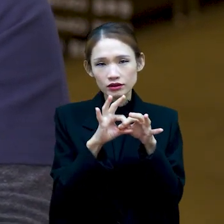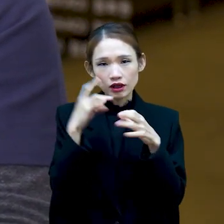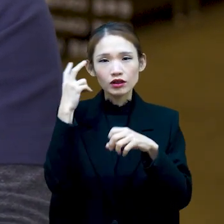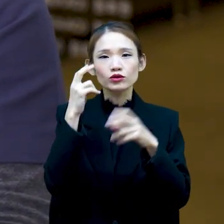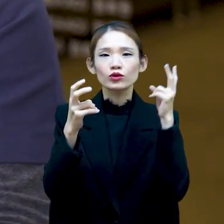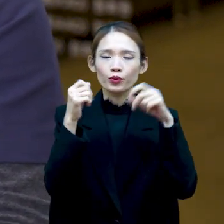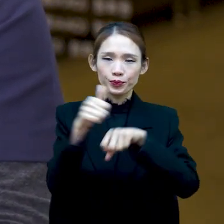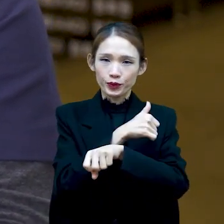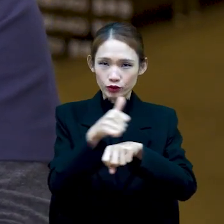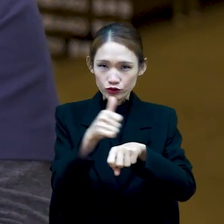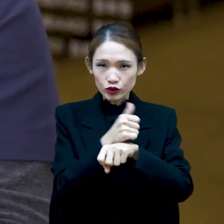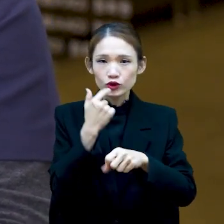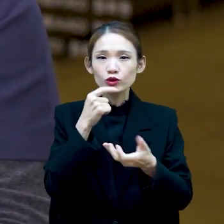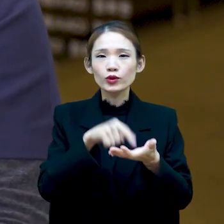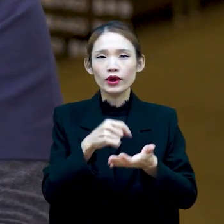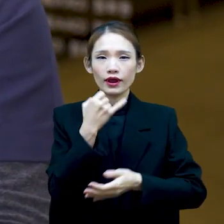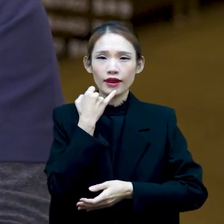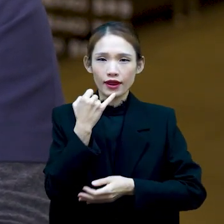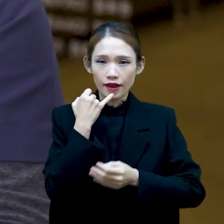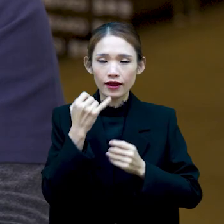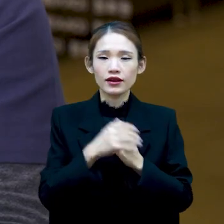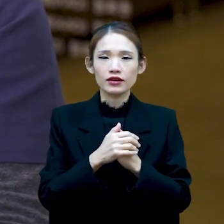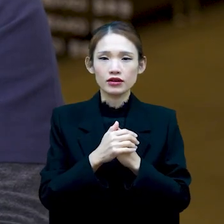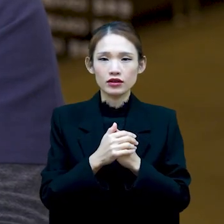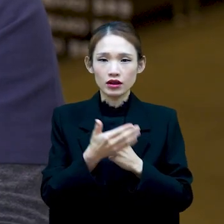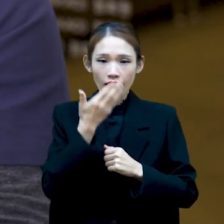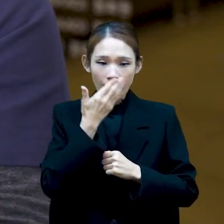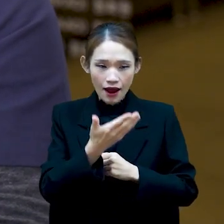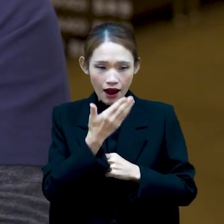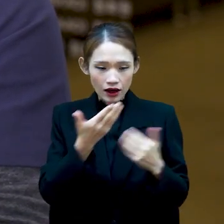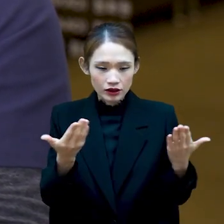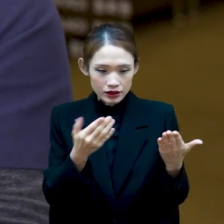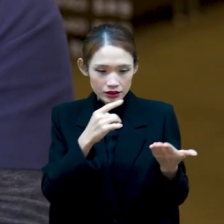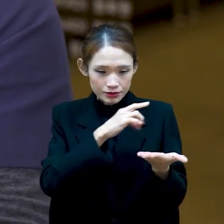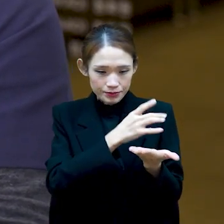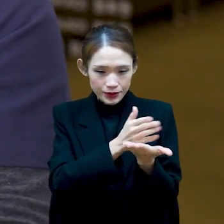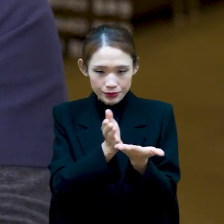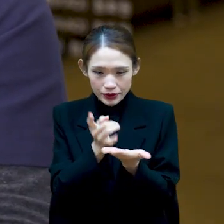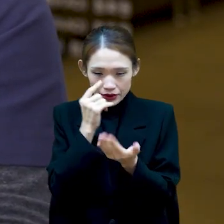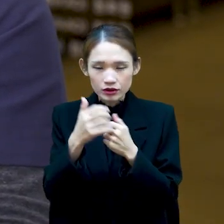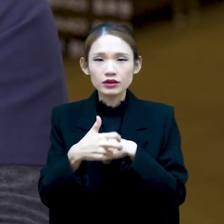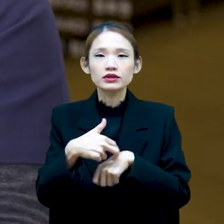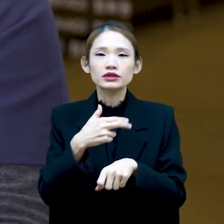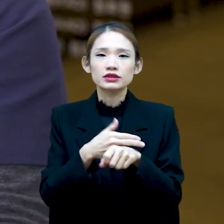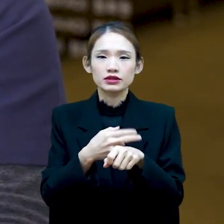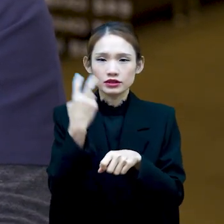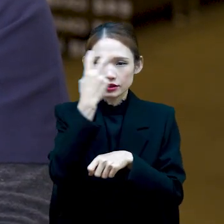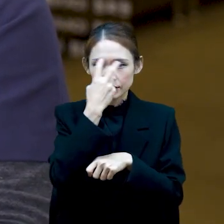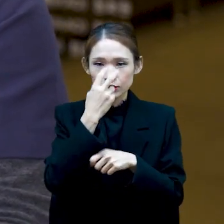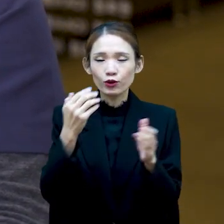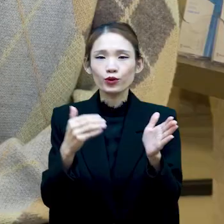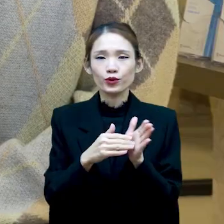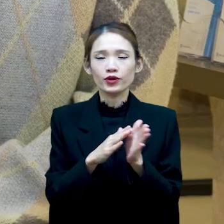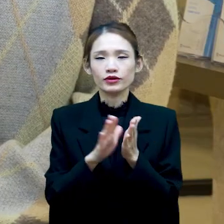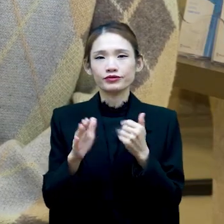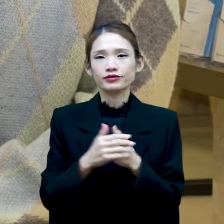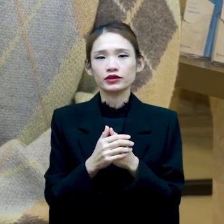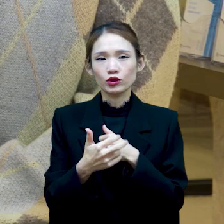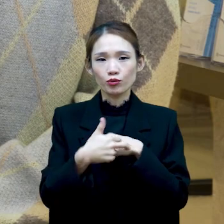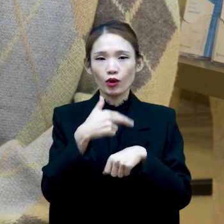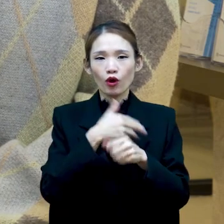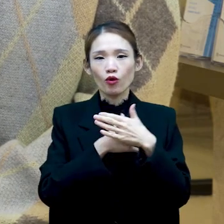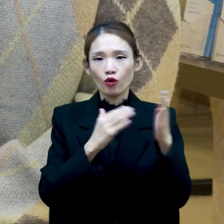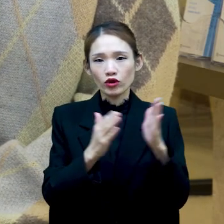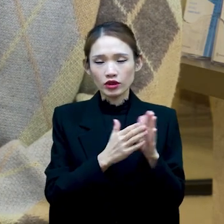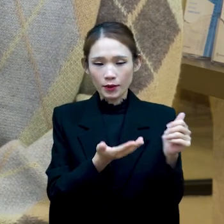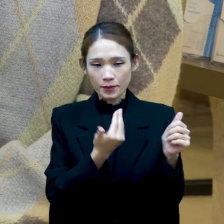있으니까 출퇴근도 좀 해결이 되고 그러면서 점차 할 수 있는 것들을 많이 하면서 이제 진료를 하게 됐죠. 그럼